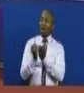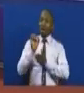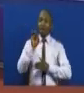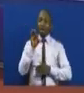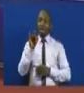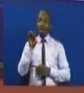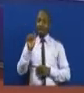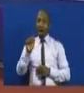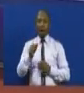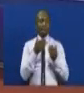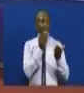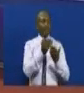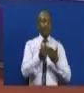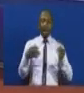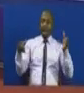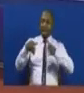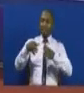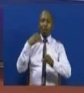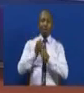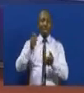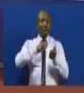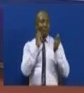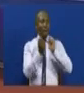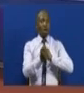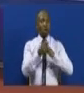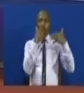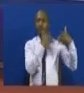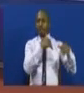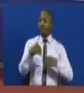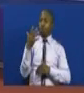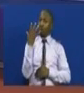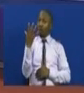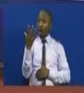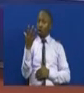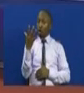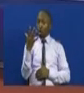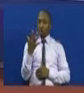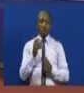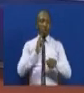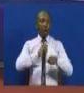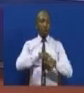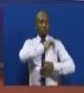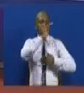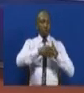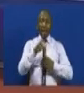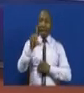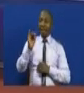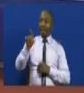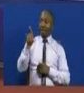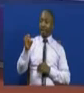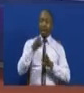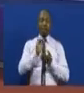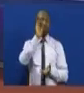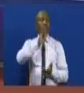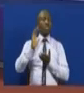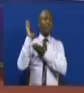vilabu kufanya mabadiliko ya wachezaji watano badala ya wachezaji watatu kadri ligi zitakaporejea, ili kupunguza mzigo kwa wachezaji kwa